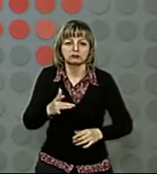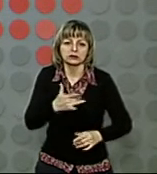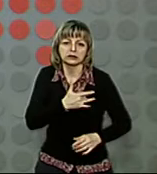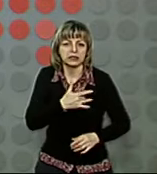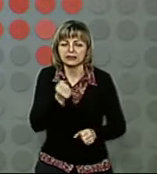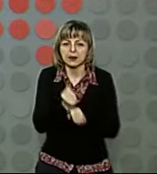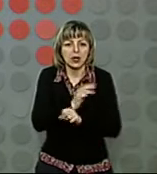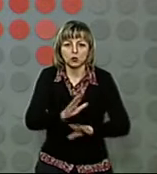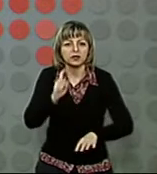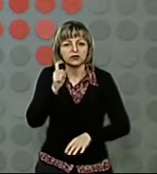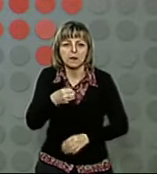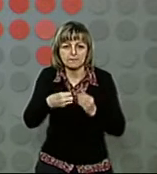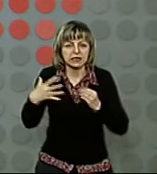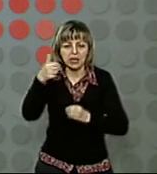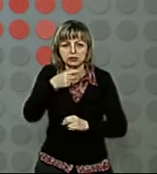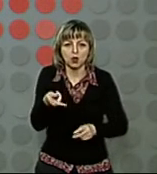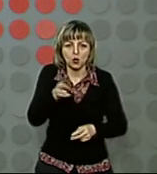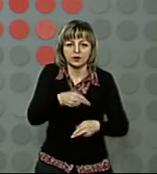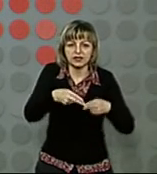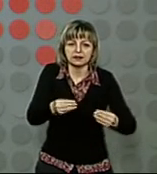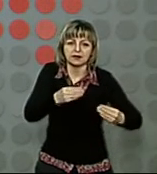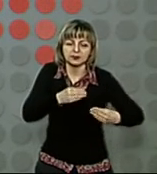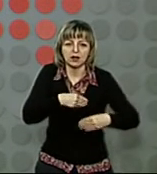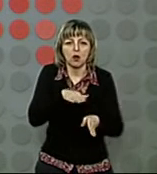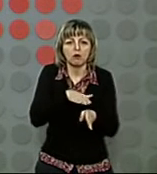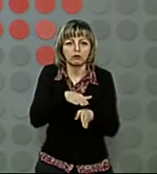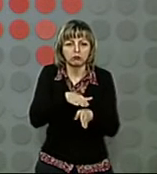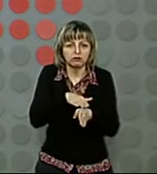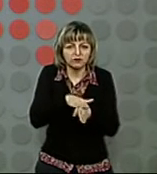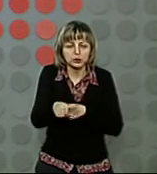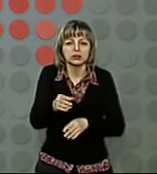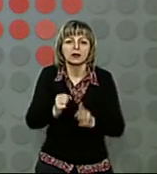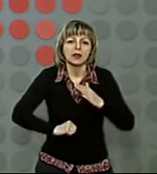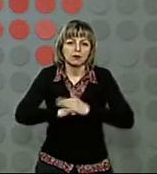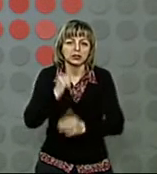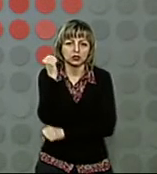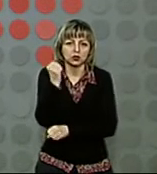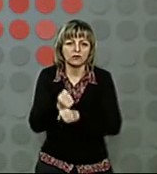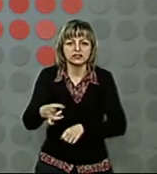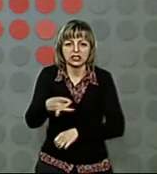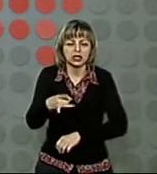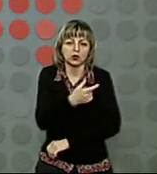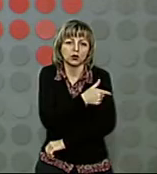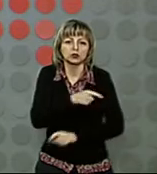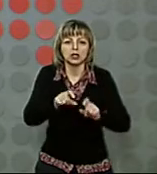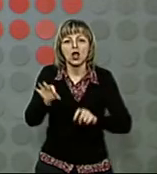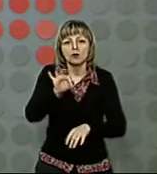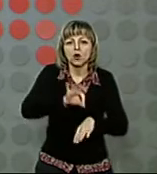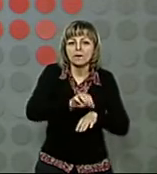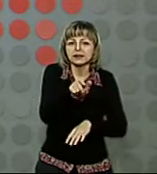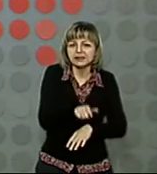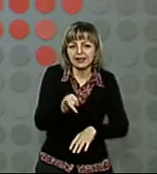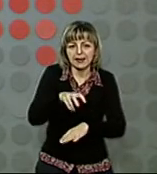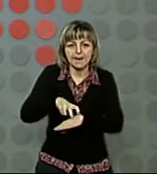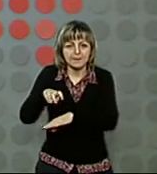робили 15 років. Обидві трансплантації серця провели на базі Ковальської районної лікарні. Про пацієнта і медиків